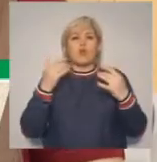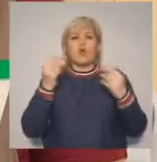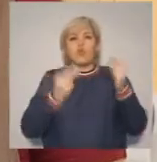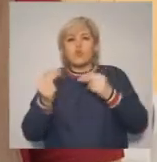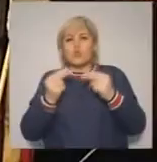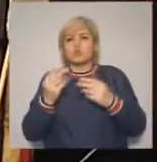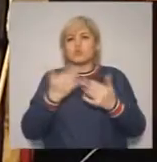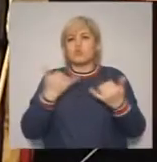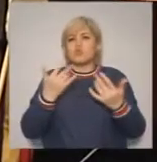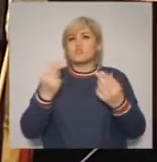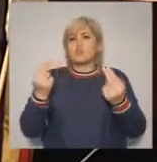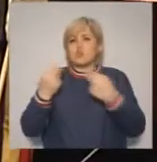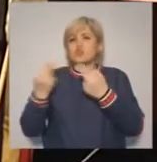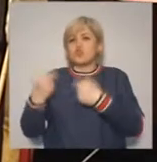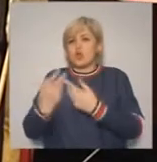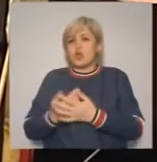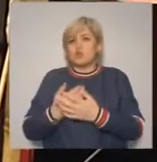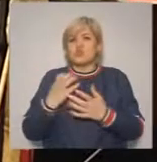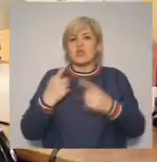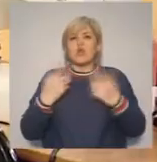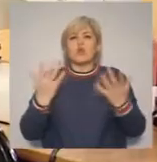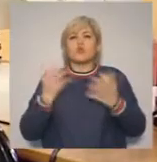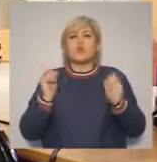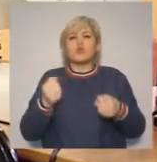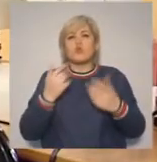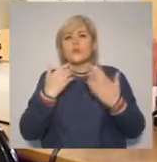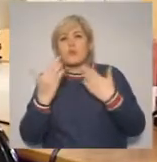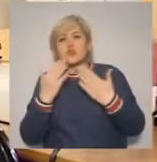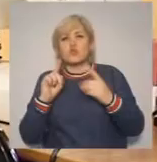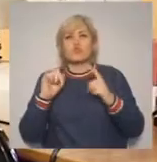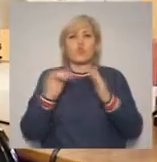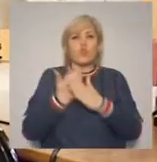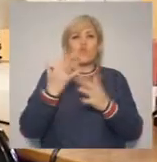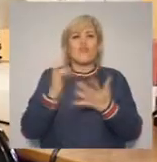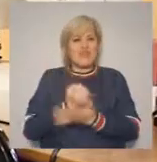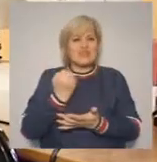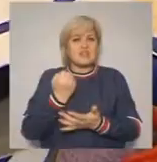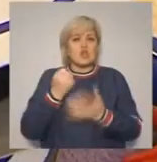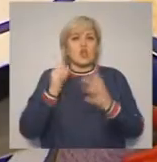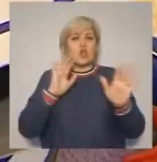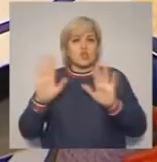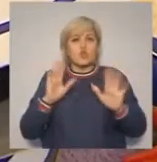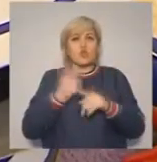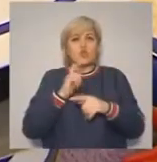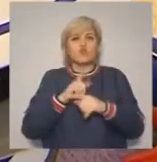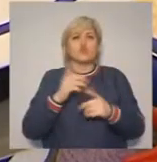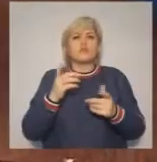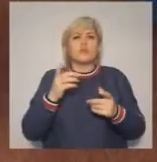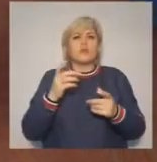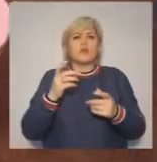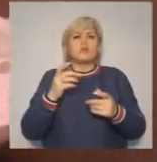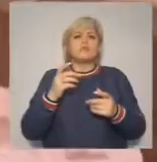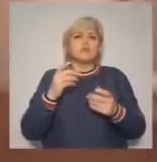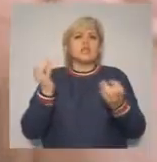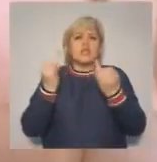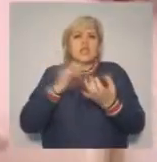пообщаться, что-то новое найти. Режиссеры, очень плодотворная работа, интересная, творческая. Здесь у нас находятся гипсовые